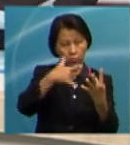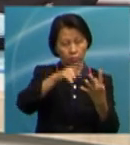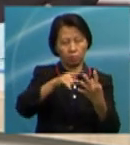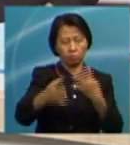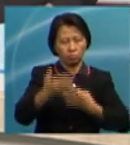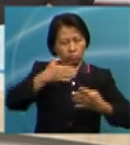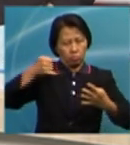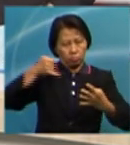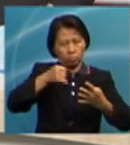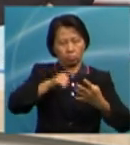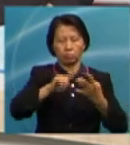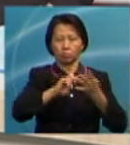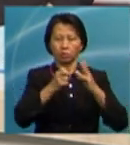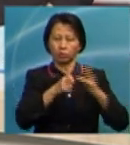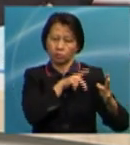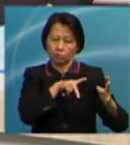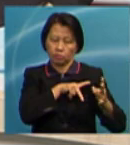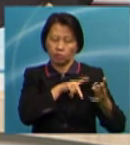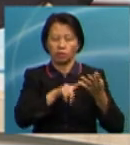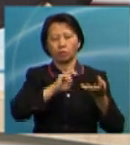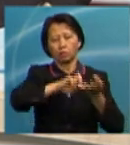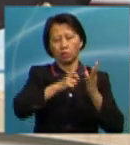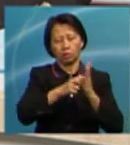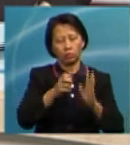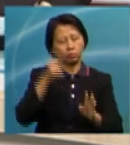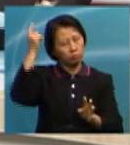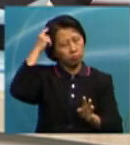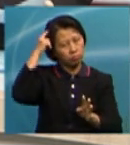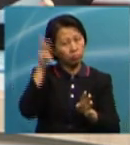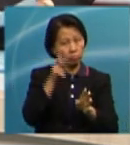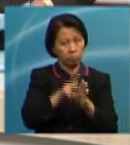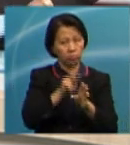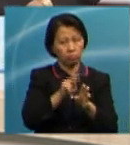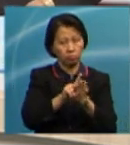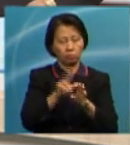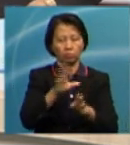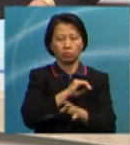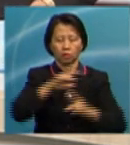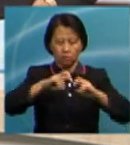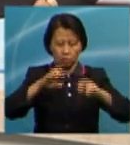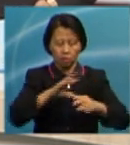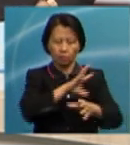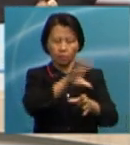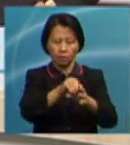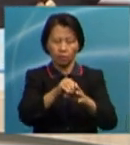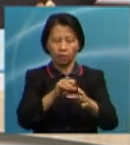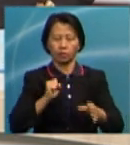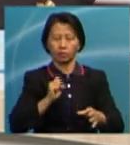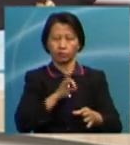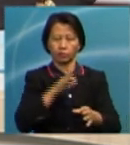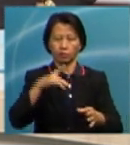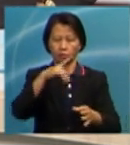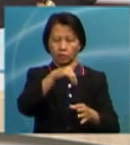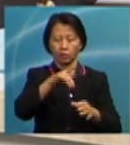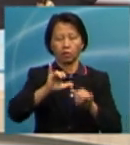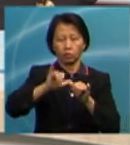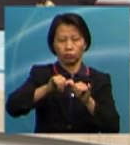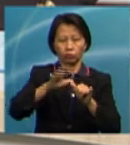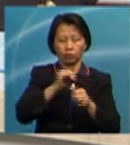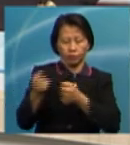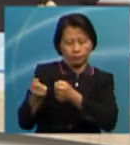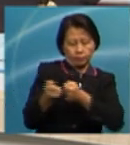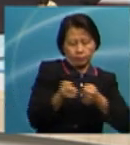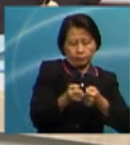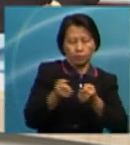sabotaj masalah peribadi dan masalah Psikologi dan siasatan turut meliputi kakitangan lapangan termasuk jurut dan penarik